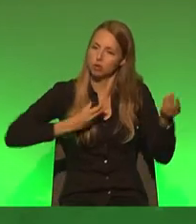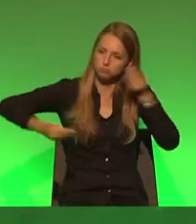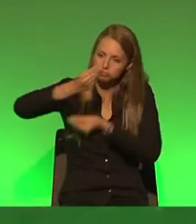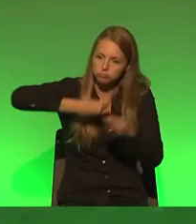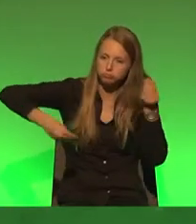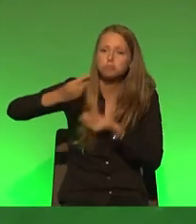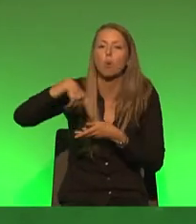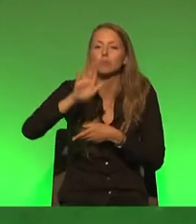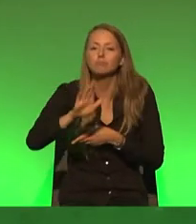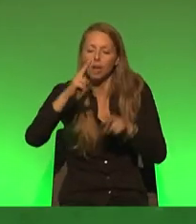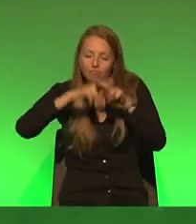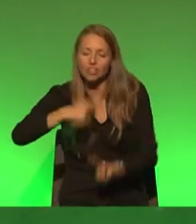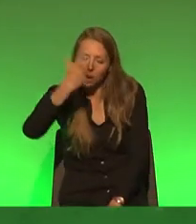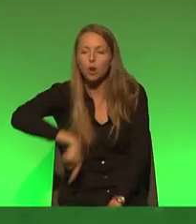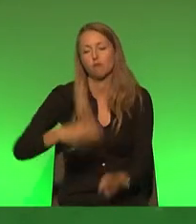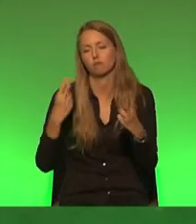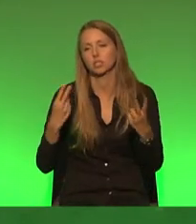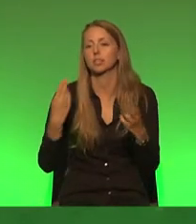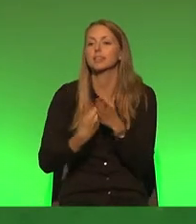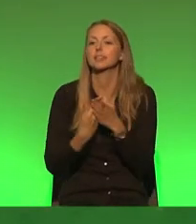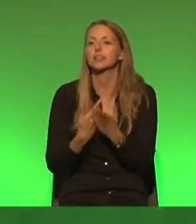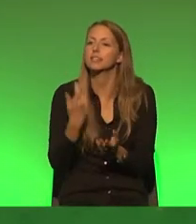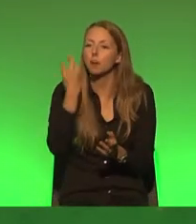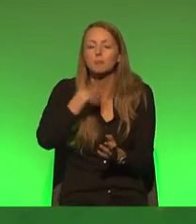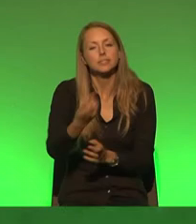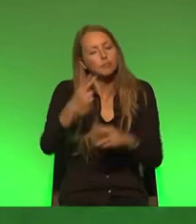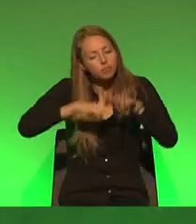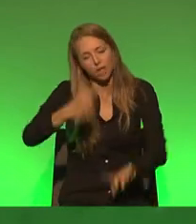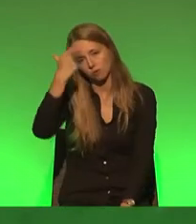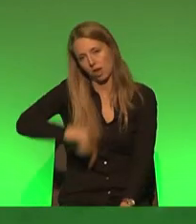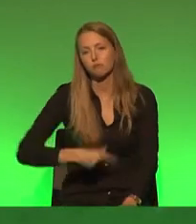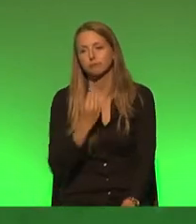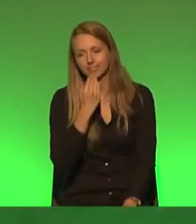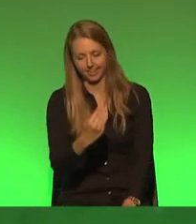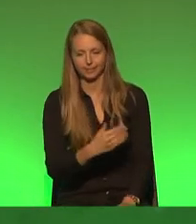Vertrauen von euch angewiesen. Und da möchte ich euch jetzt um einen Vorschuss, um dieses Vertrauen bitten. Danke sehr.